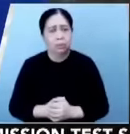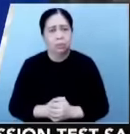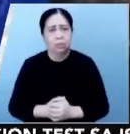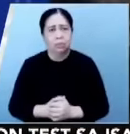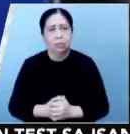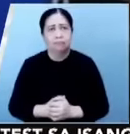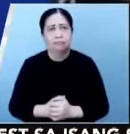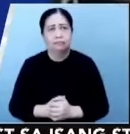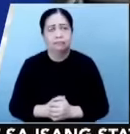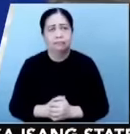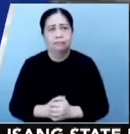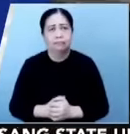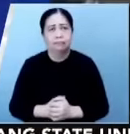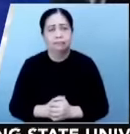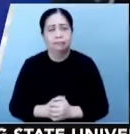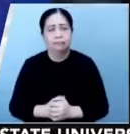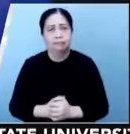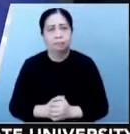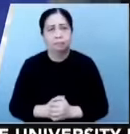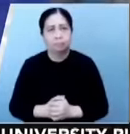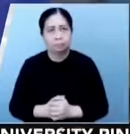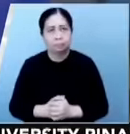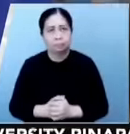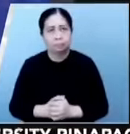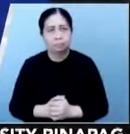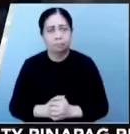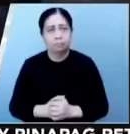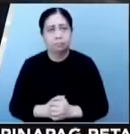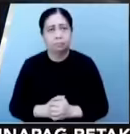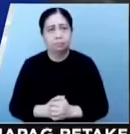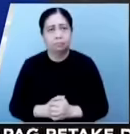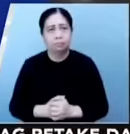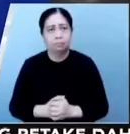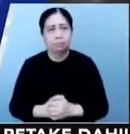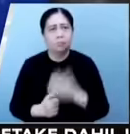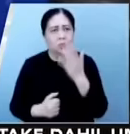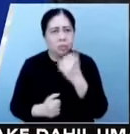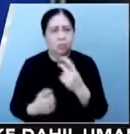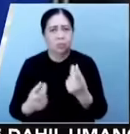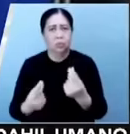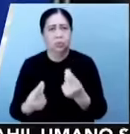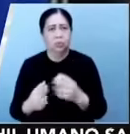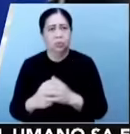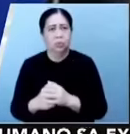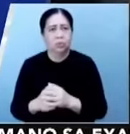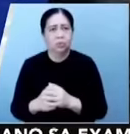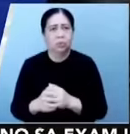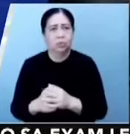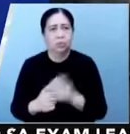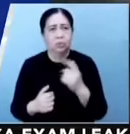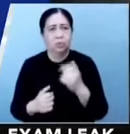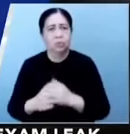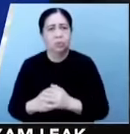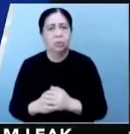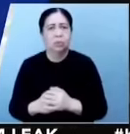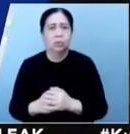Tinigbak lala mo ta? Masiguro man kami ta? Ako lang ang mga nabalisyo. Grabe man ay. Hindi po nagtigbak. Ako, takaso